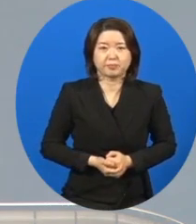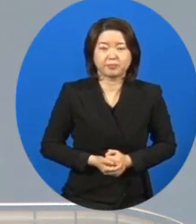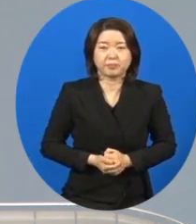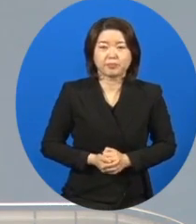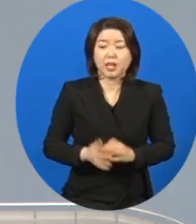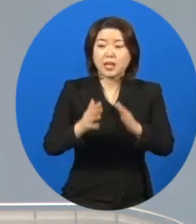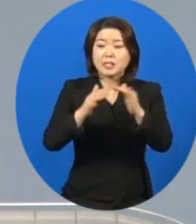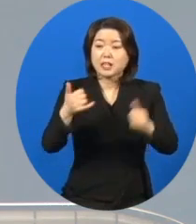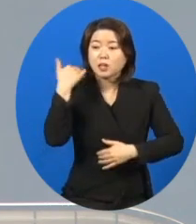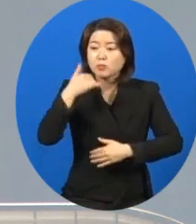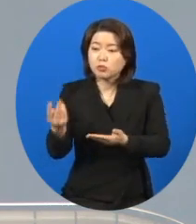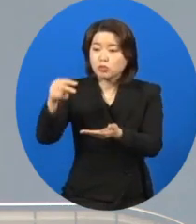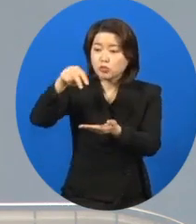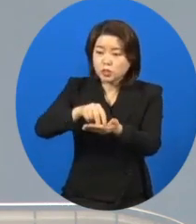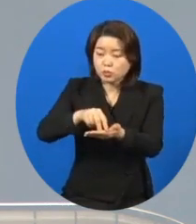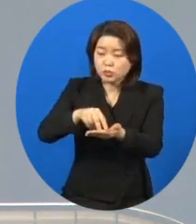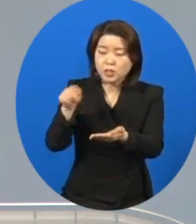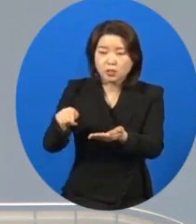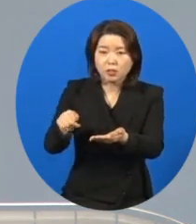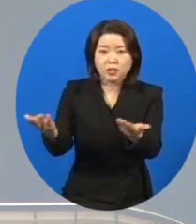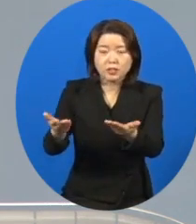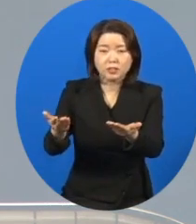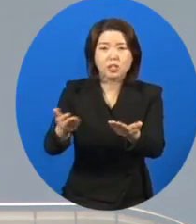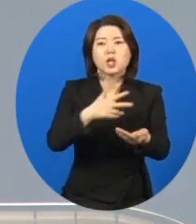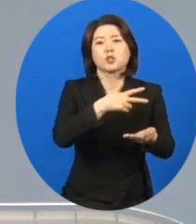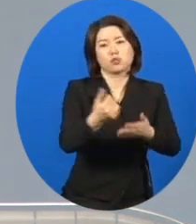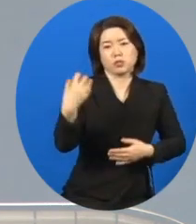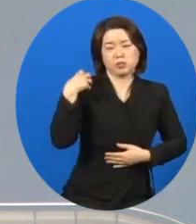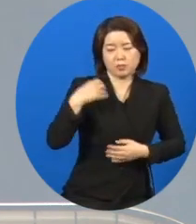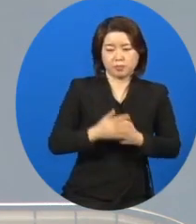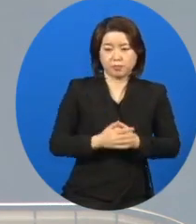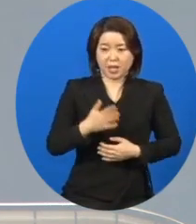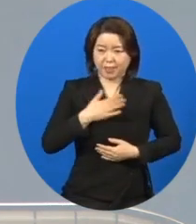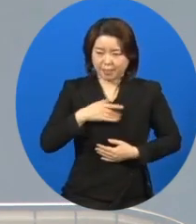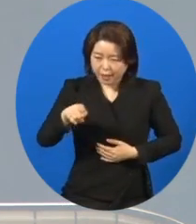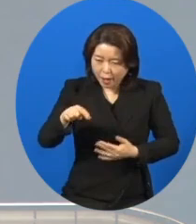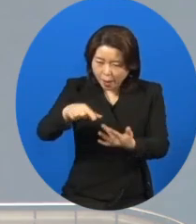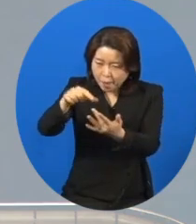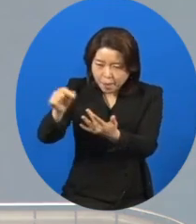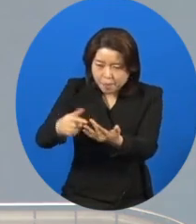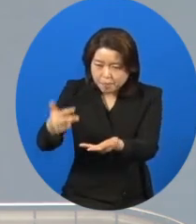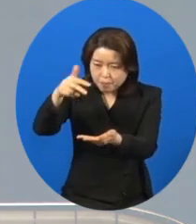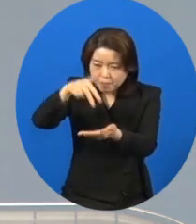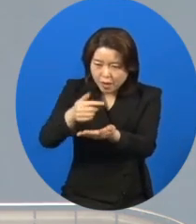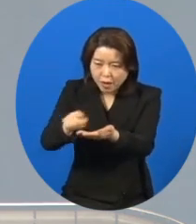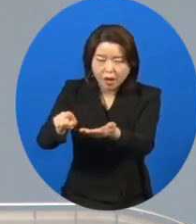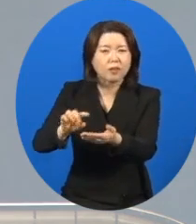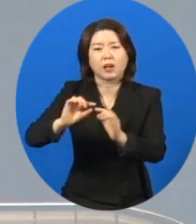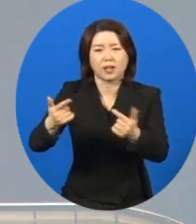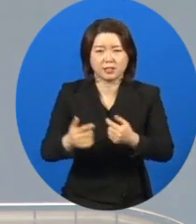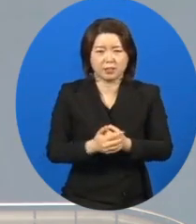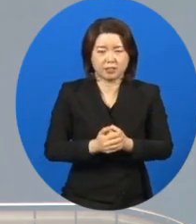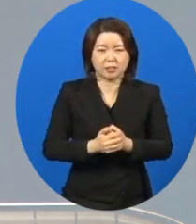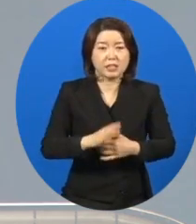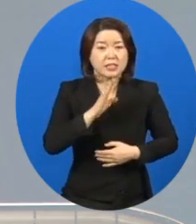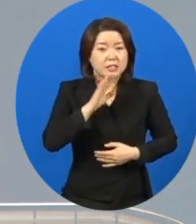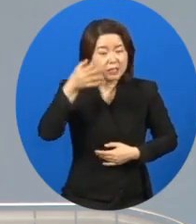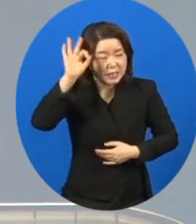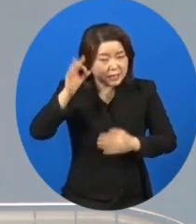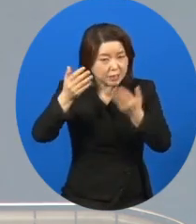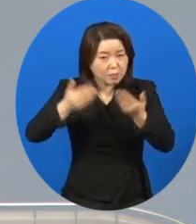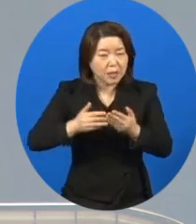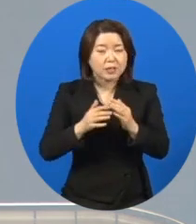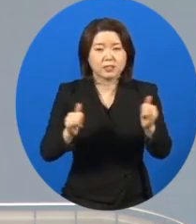사람을 누구를 세우느냐, 그건 주님이 하시는 겁니다. 자기가 스스로 나서는 거 아니에요. 18절에 참으로 인정을 받는